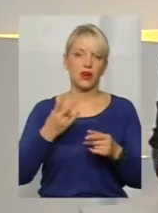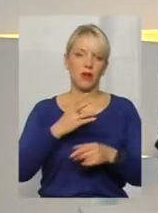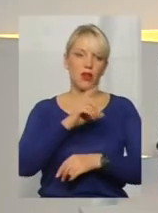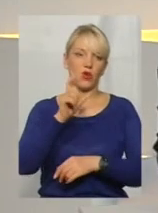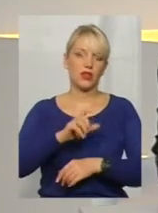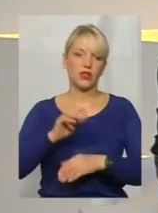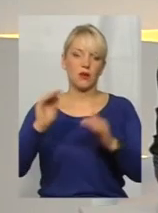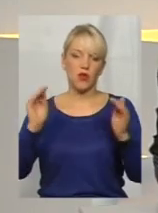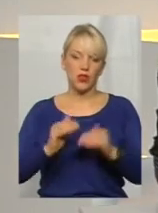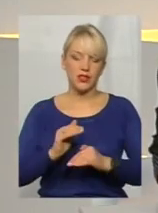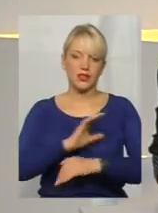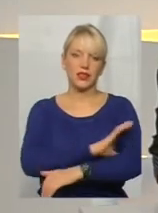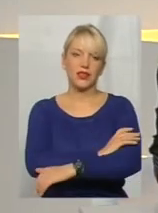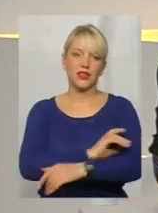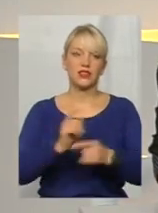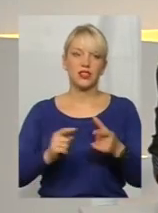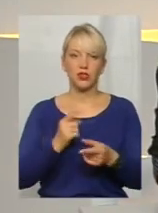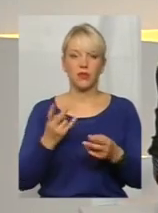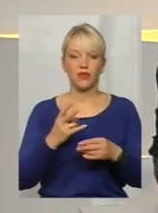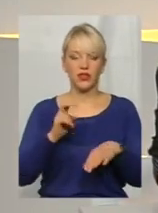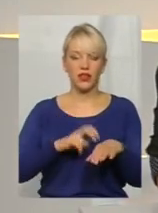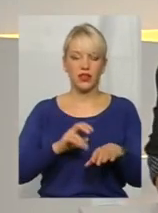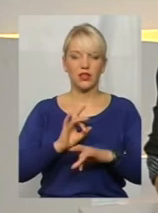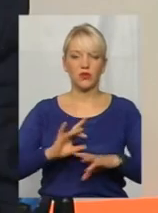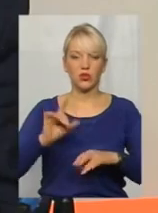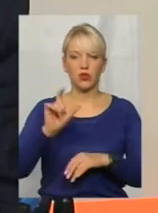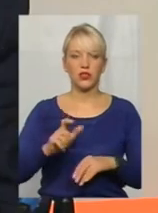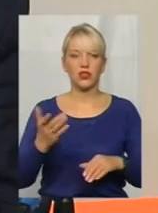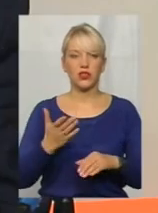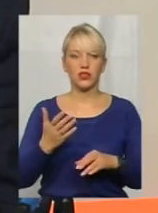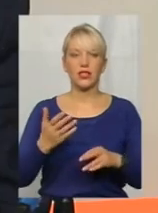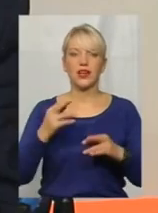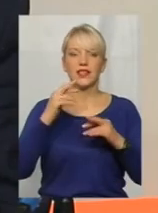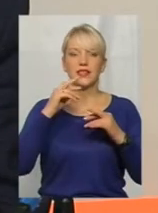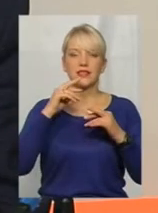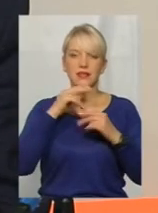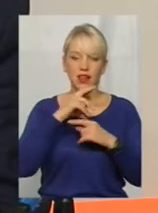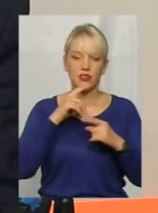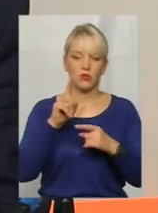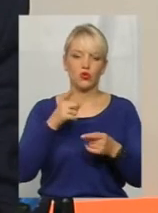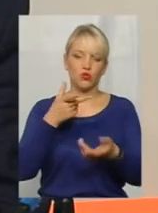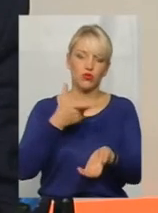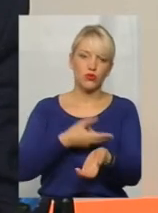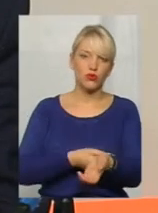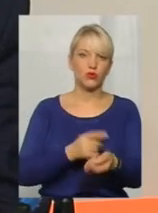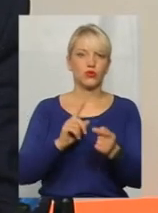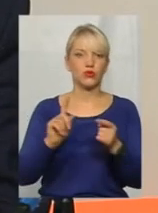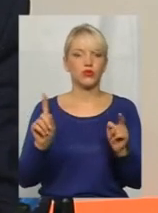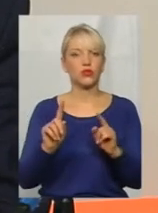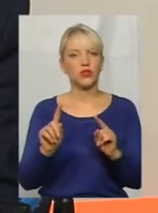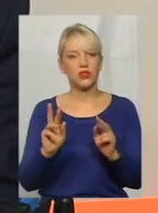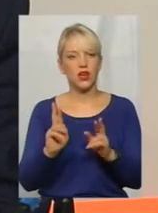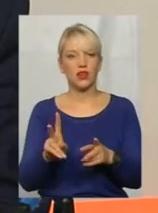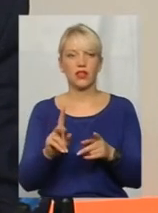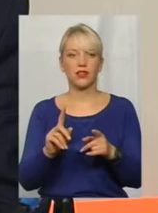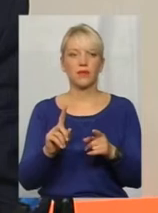ще щось, чи має лікар пояснити людині, які лікарські засоби, чому там, вони вводяться, чому вони